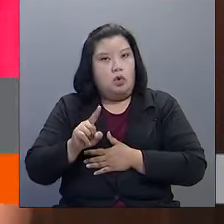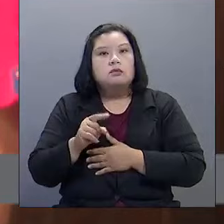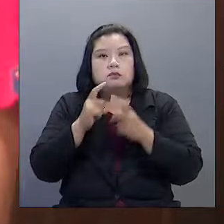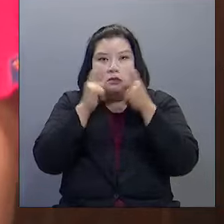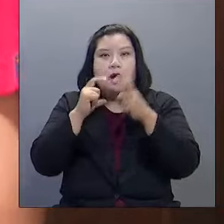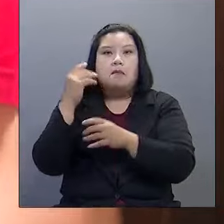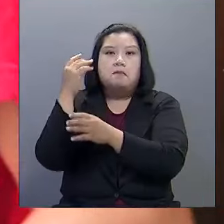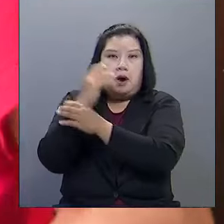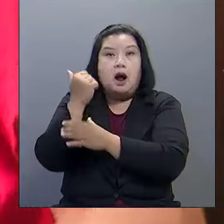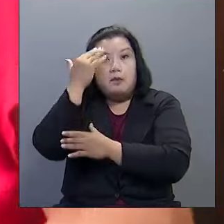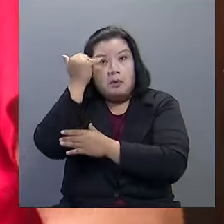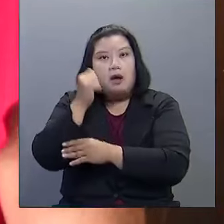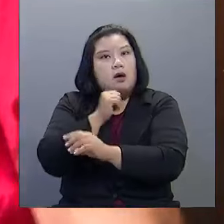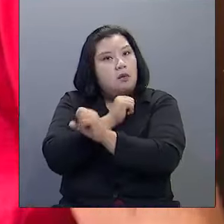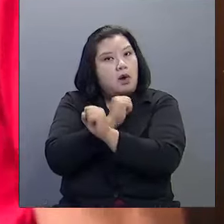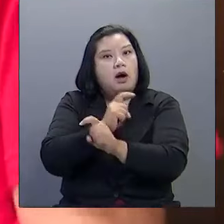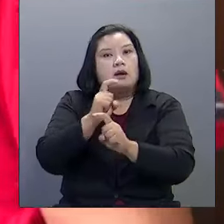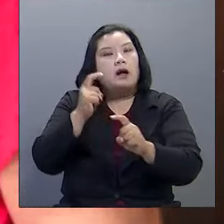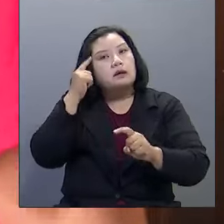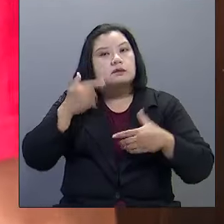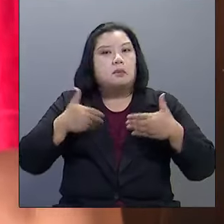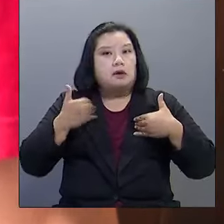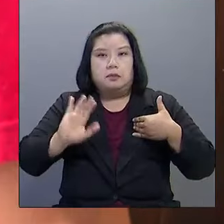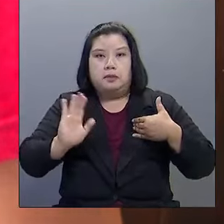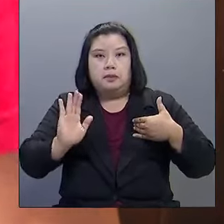ไม่ประมาทครับผมเป็นดีที่สุด